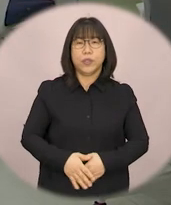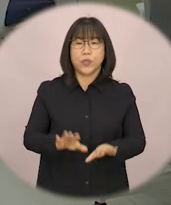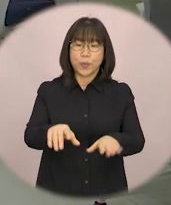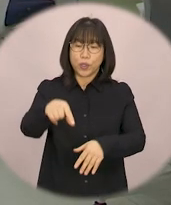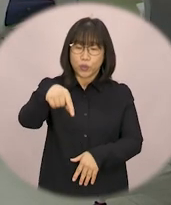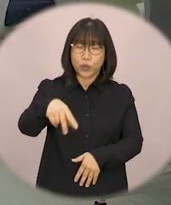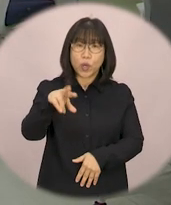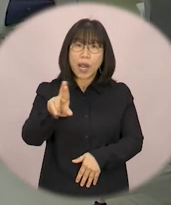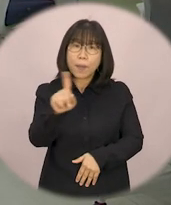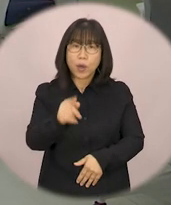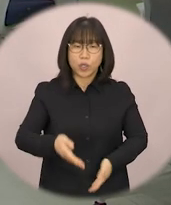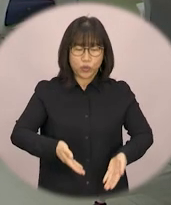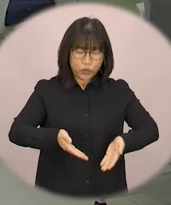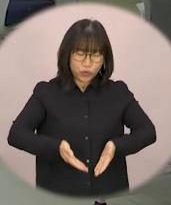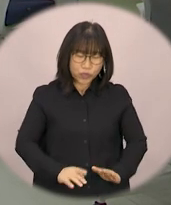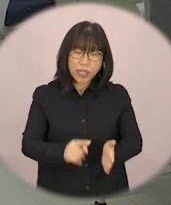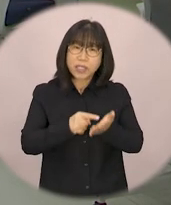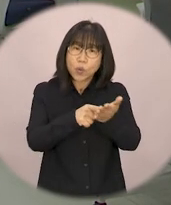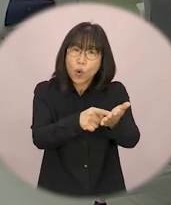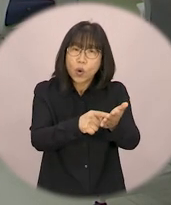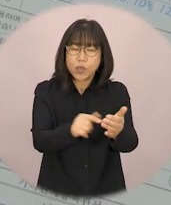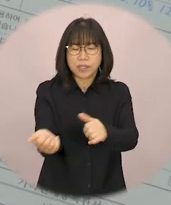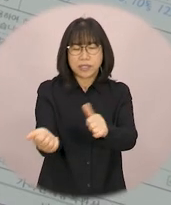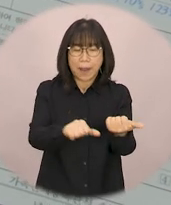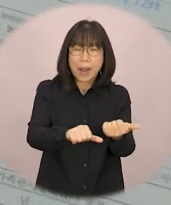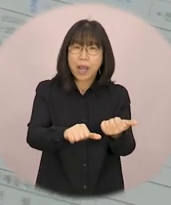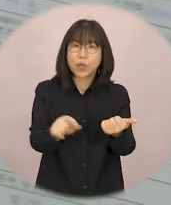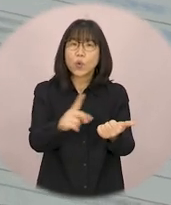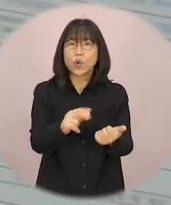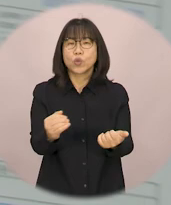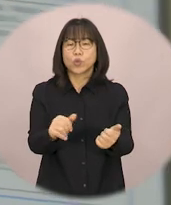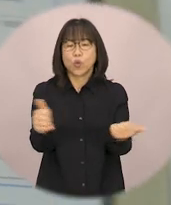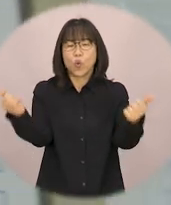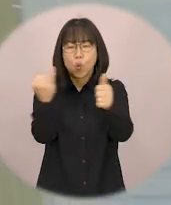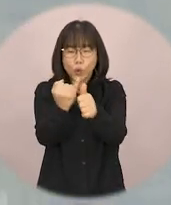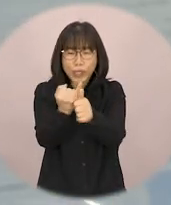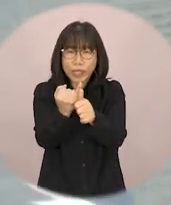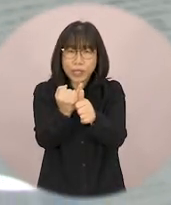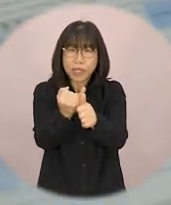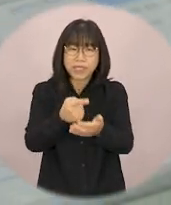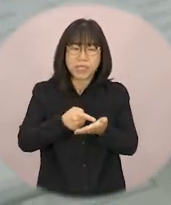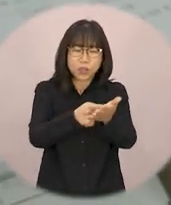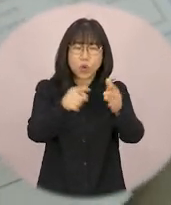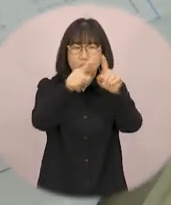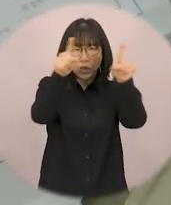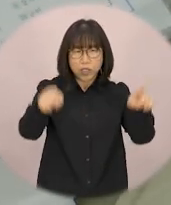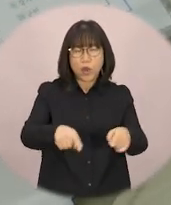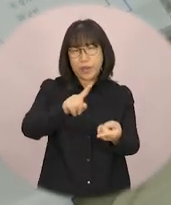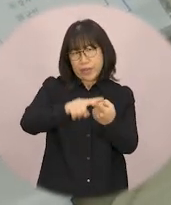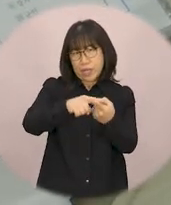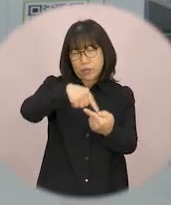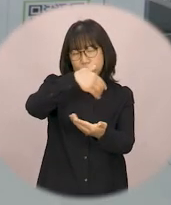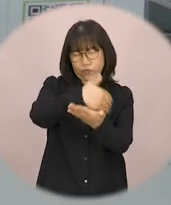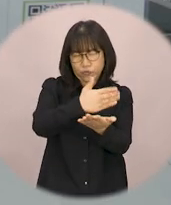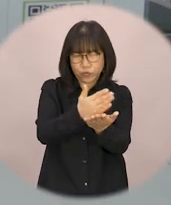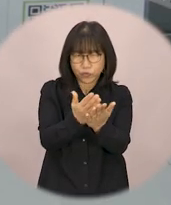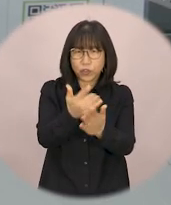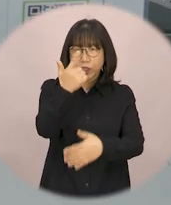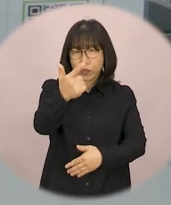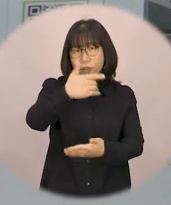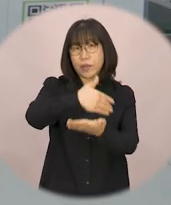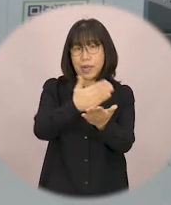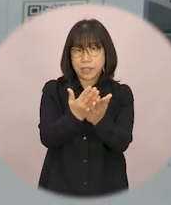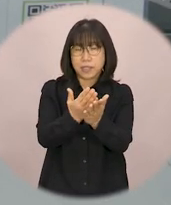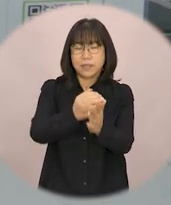이번에 제작된 qr 코드는 출생 신고서 사 망 친구 성 혼인신고 4 등의 민원서식 겸 본 6종을